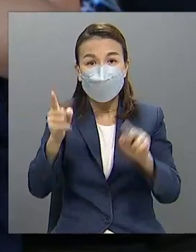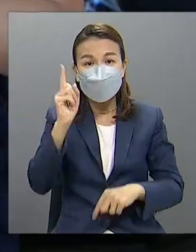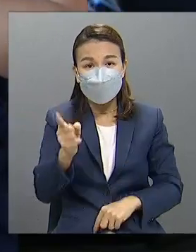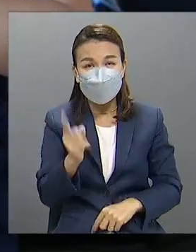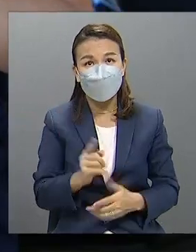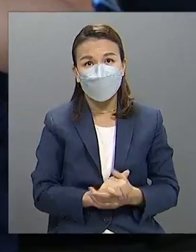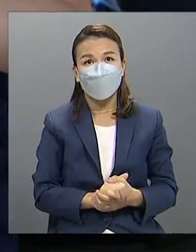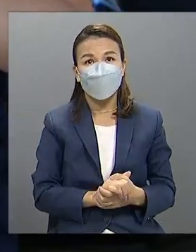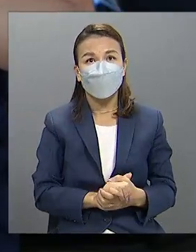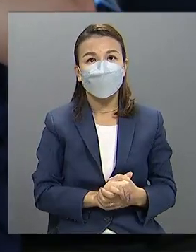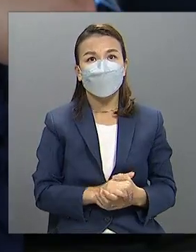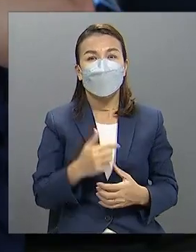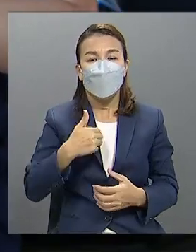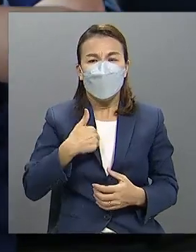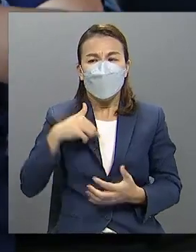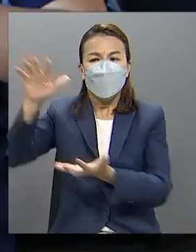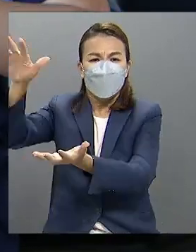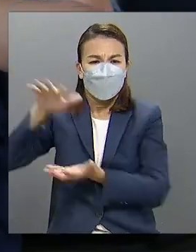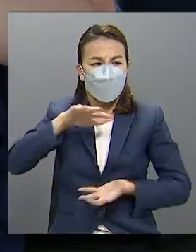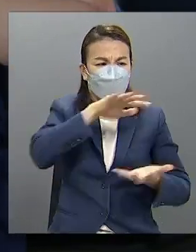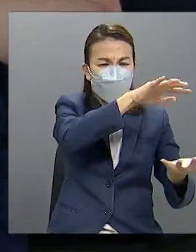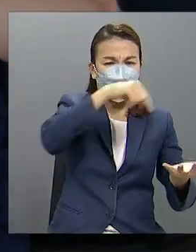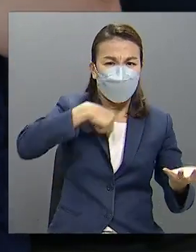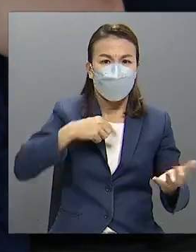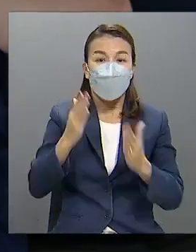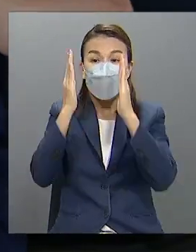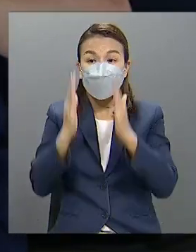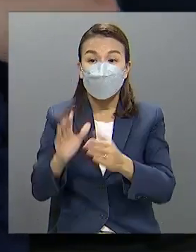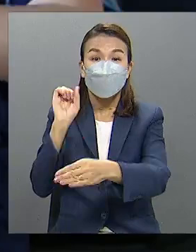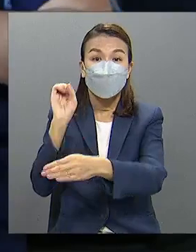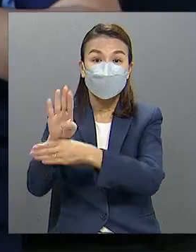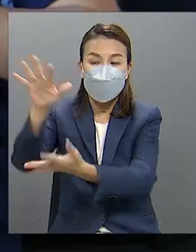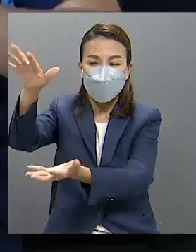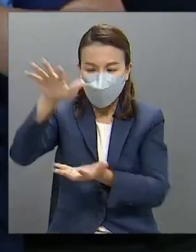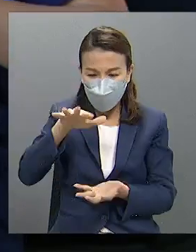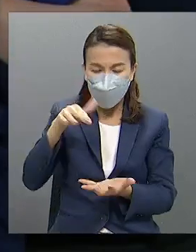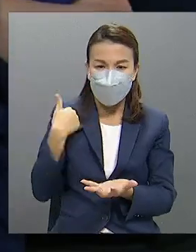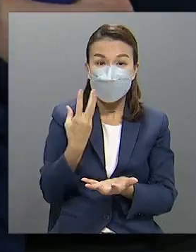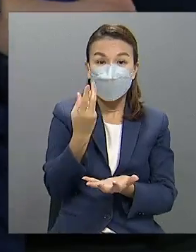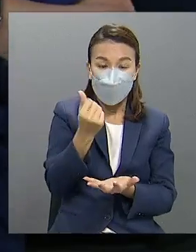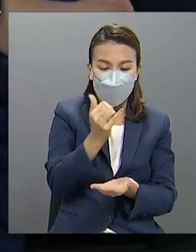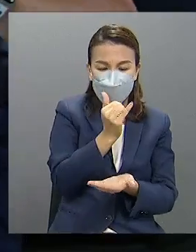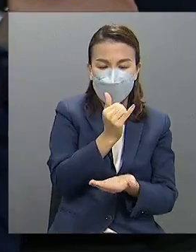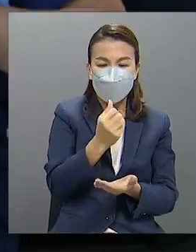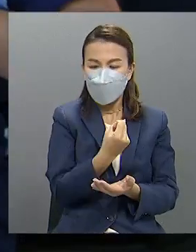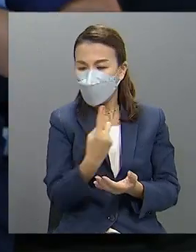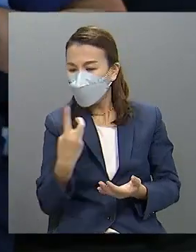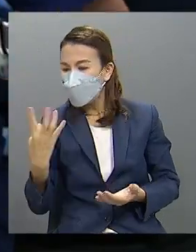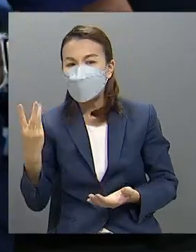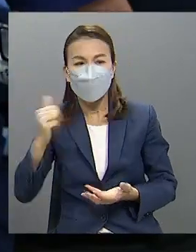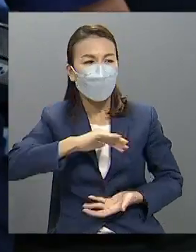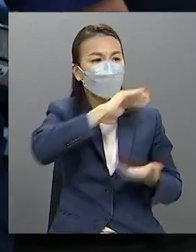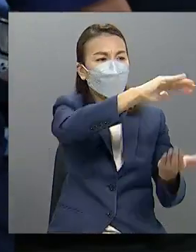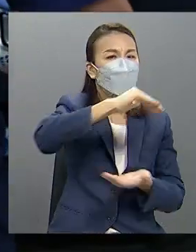ราเป็นเพียงช่องทางนึงนะคะคนบริจาคเข้ามาเนี่ยมีเท่าไหร่เราส่งออกได้เท่านั้นเองนะคะก็อาจจะ